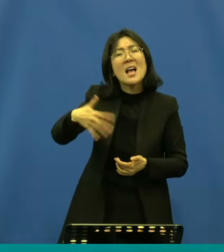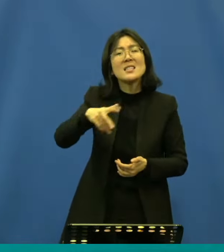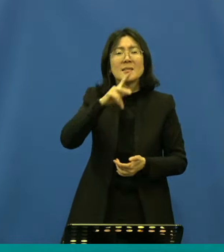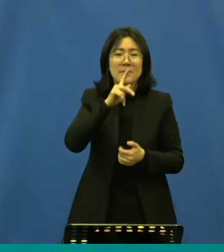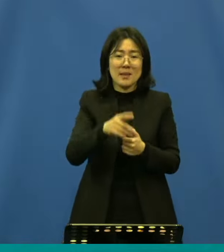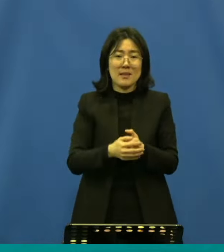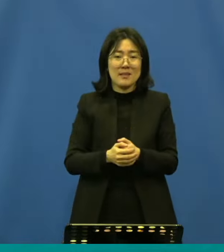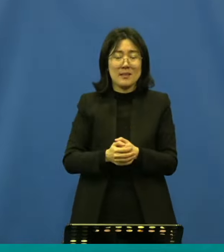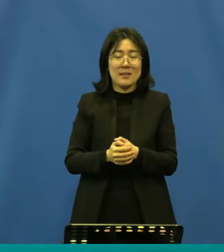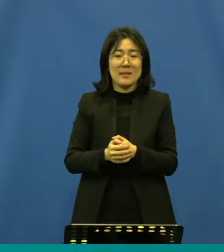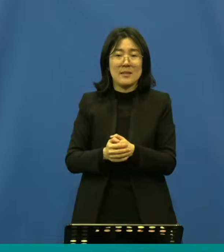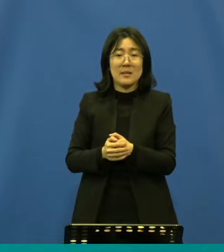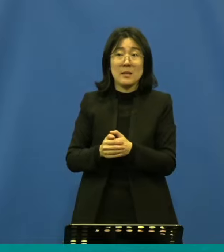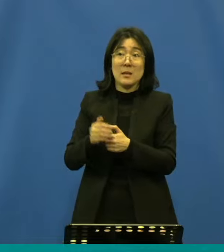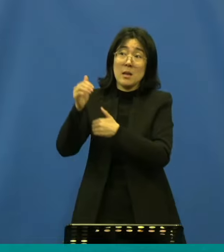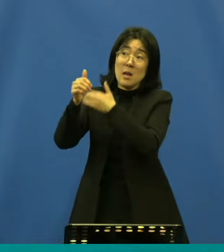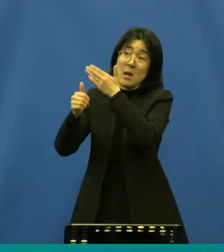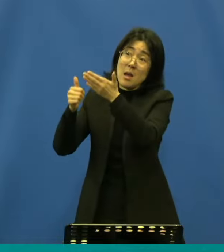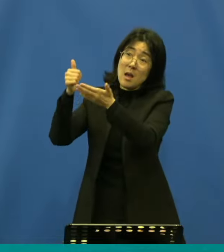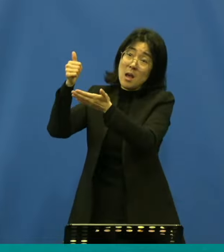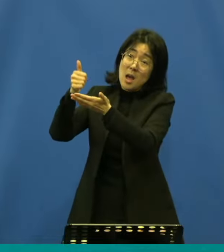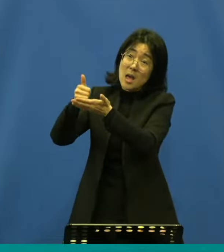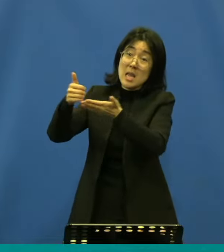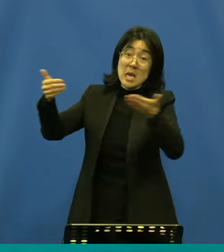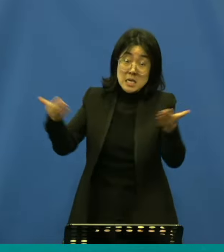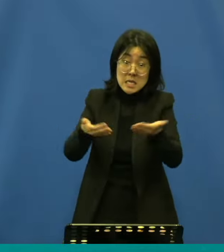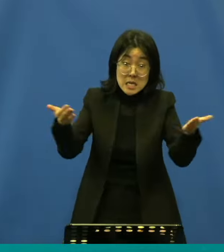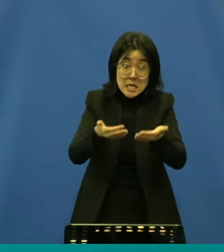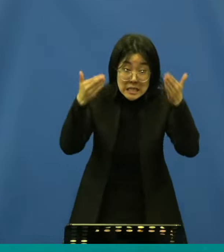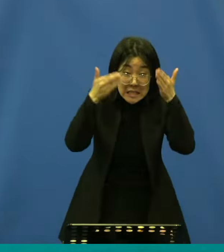하나님과 관련된 일을 하다가 하나님과의 관계를 놓쳐버리고,